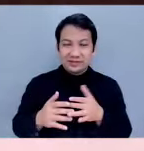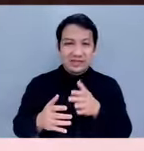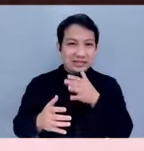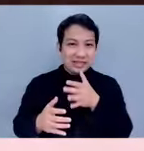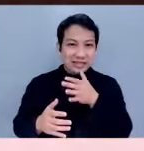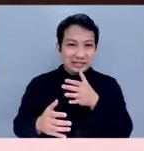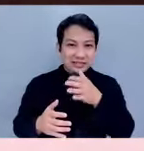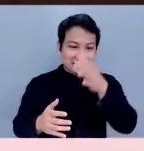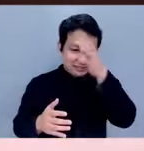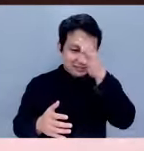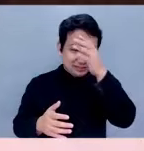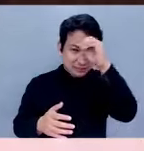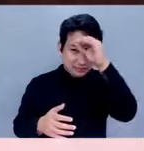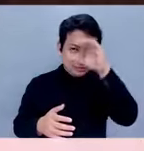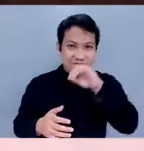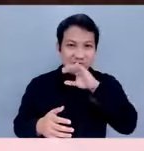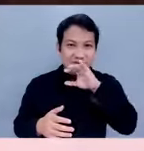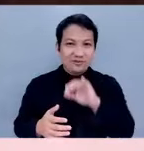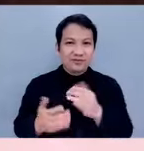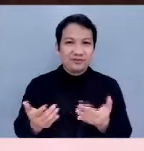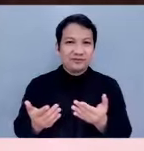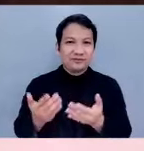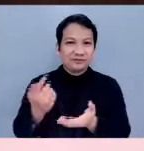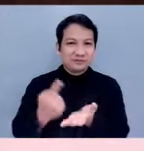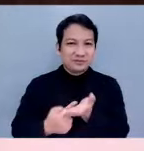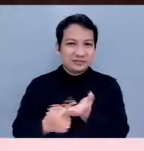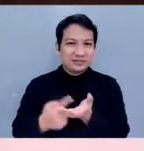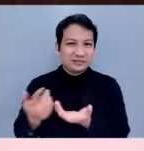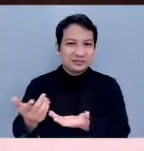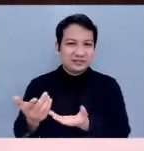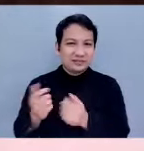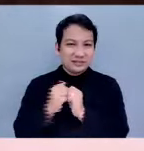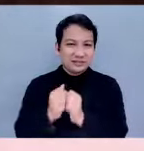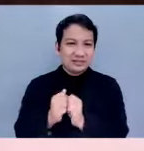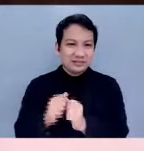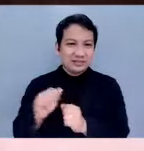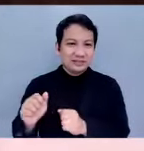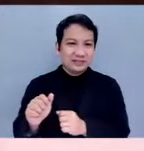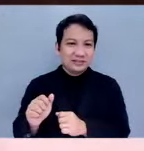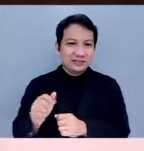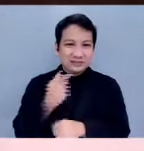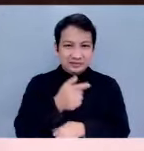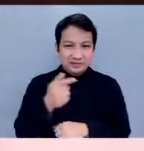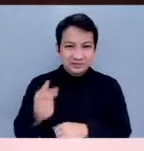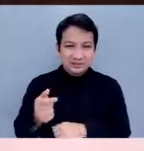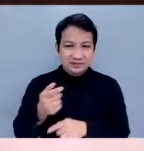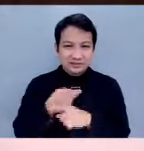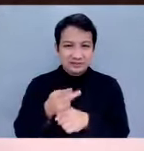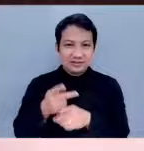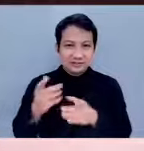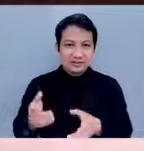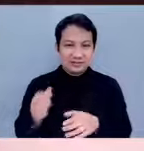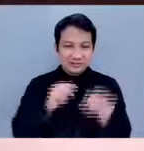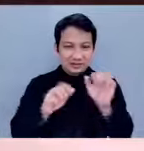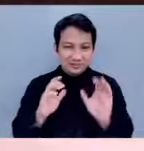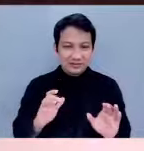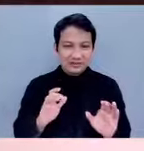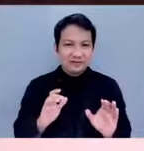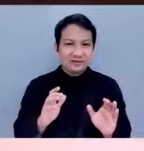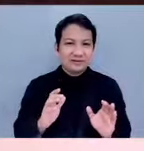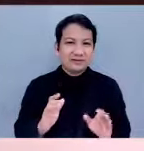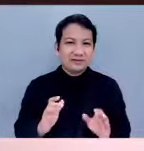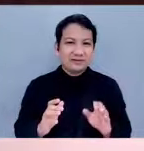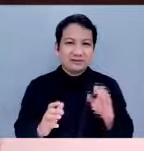tatay, lolo at lola. At yan po ang tatalakayin natin ngayon kasama sina Gigi, producer and actors. Wow! Sir